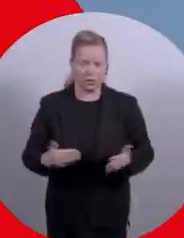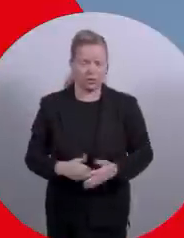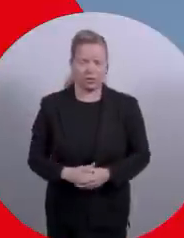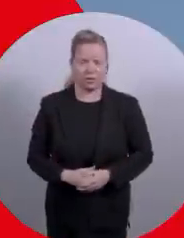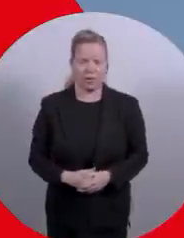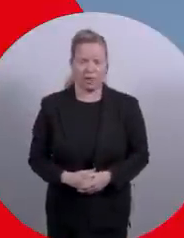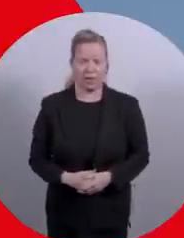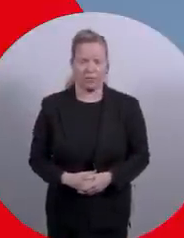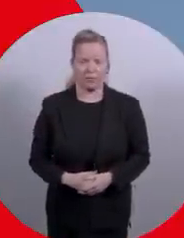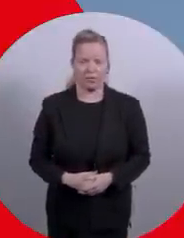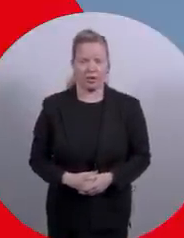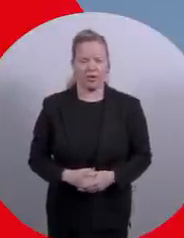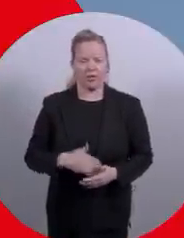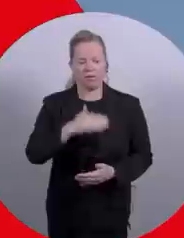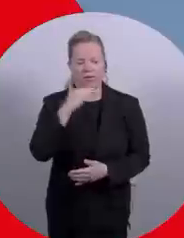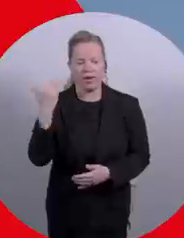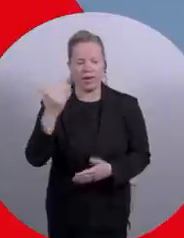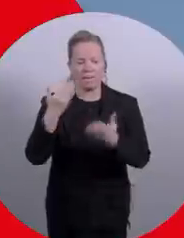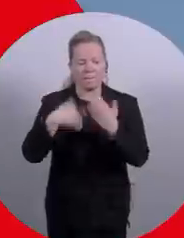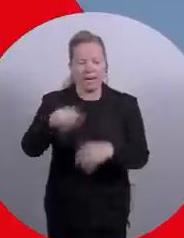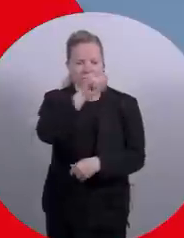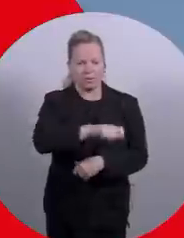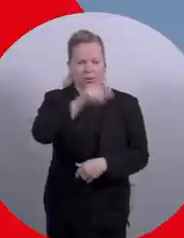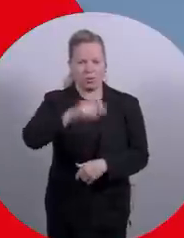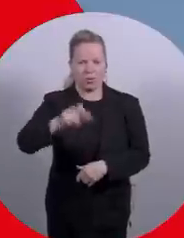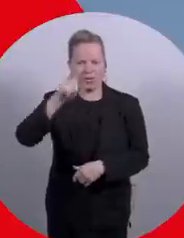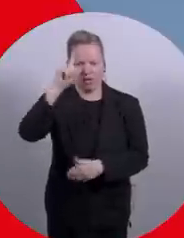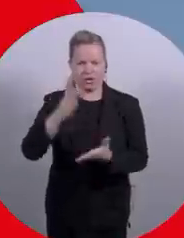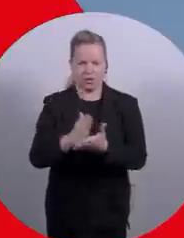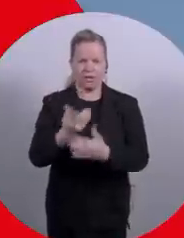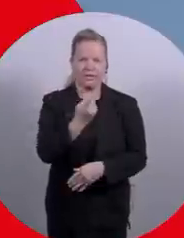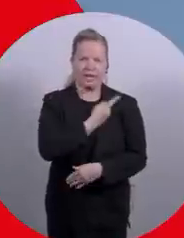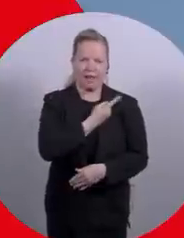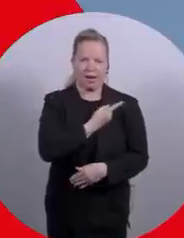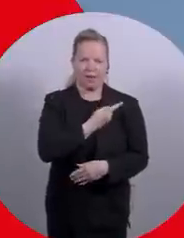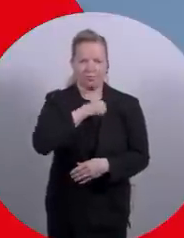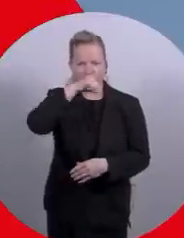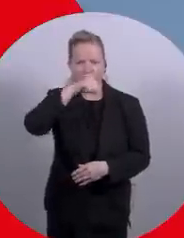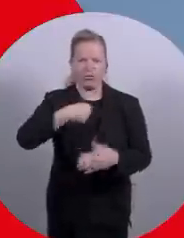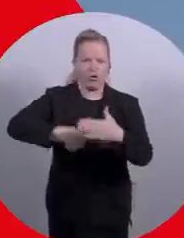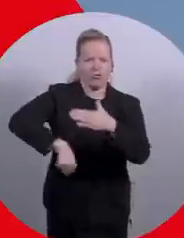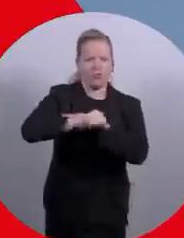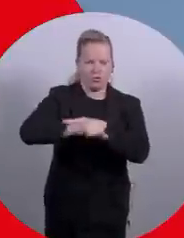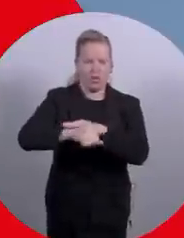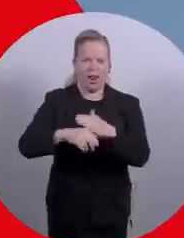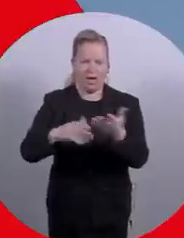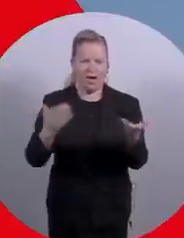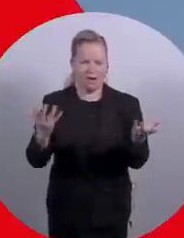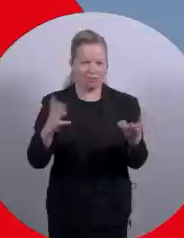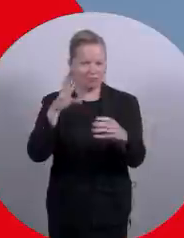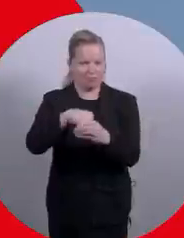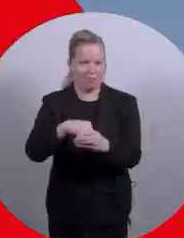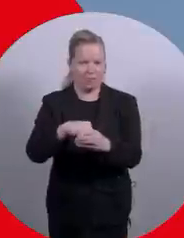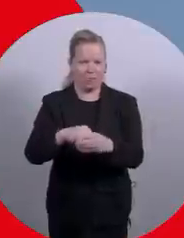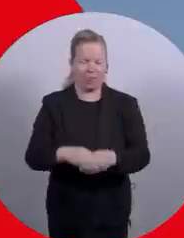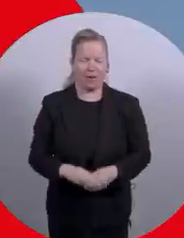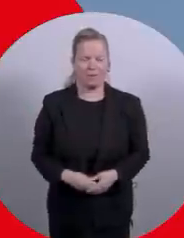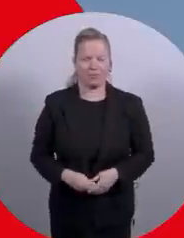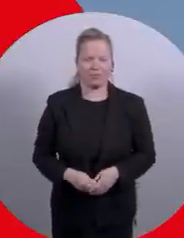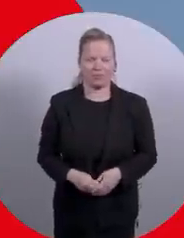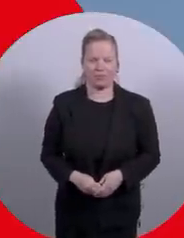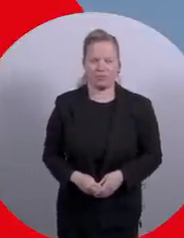und Gefühle oder die meisten von Euch wissen bin ja leidenschaftlicher Fußball Anhänger Moritz kann zusätzlichen Graben auf